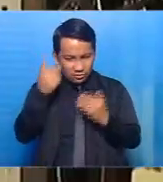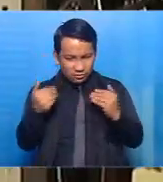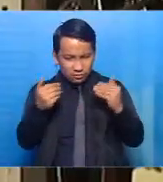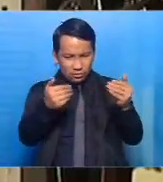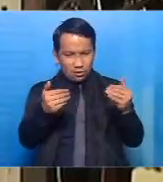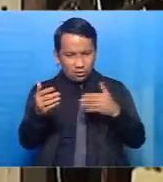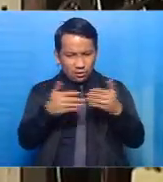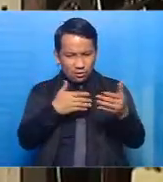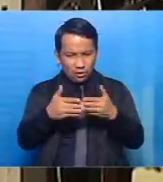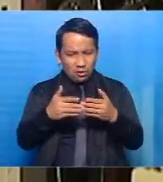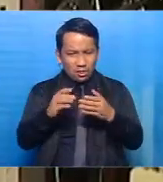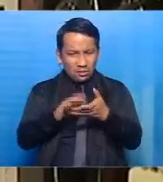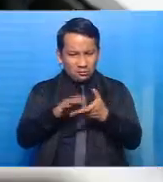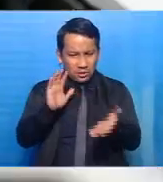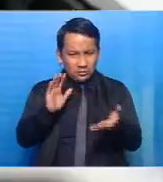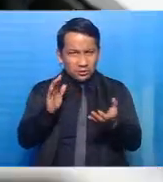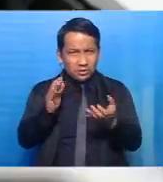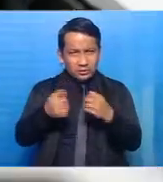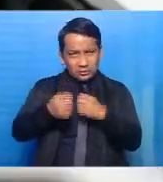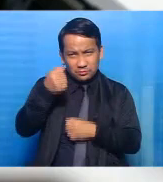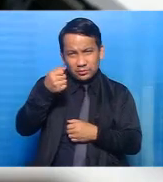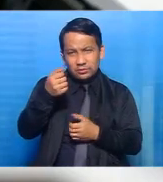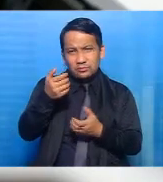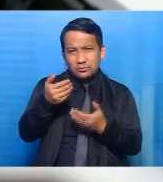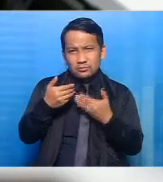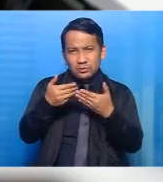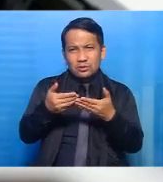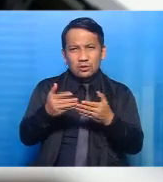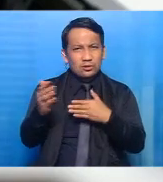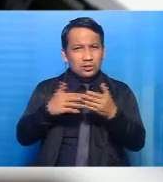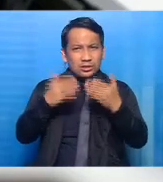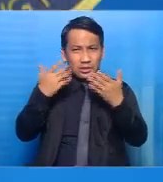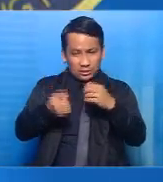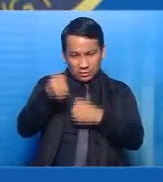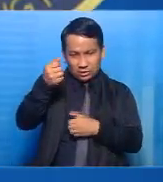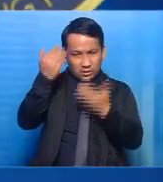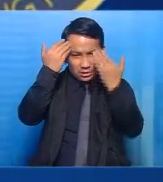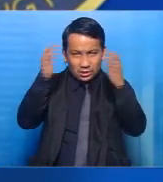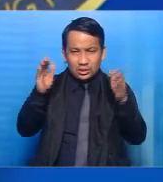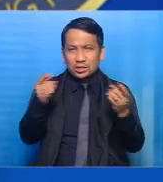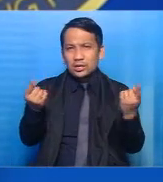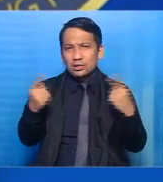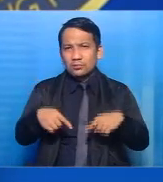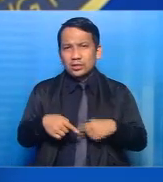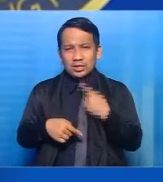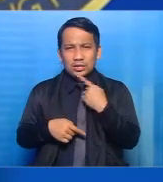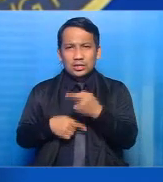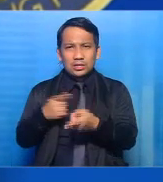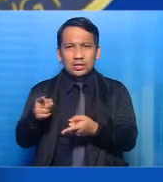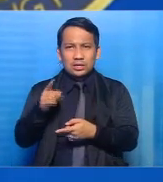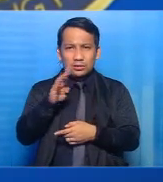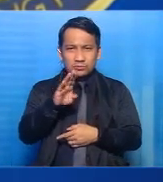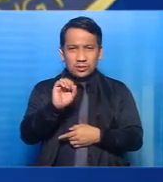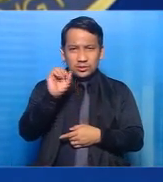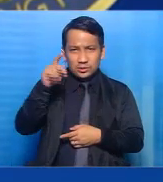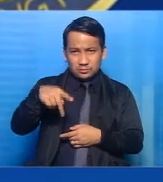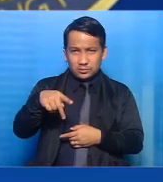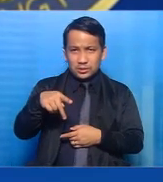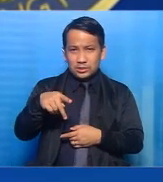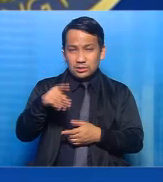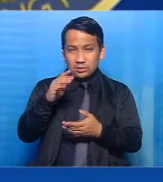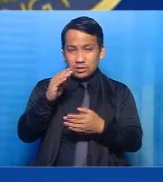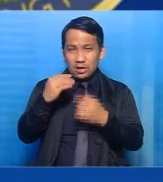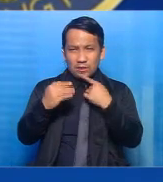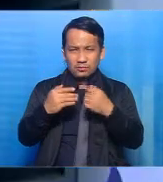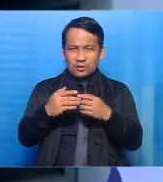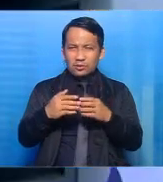these price freezes, no? So because we don't know what's happening. Kumpiyansa naman ng Bangko Sentral na pansamantala lang ang mataas